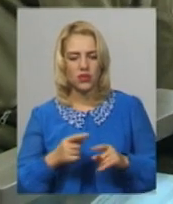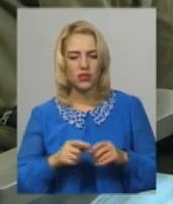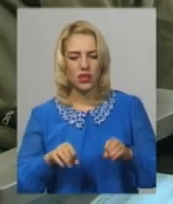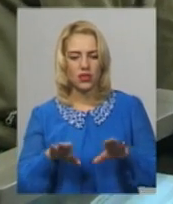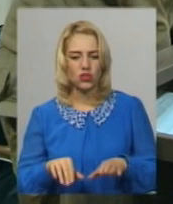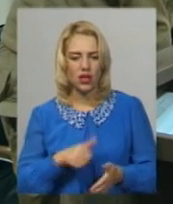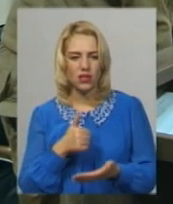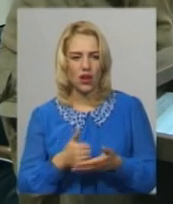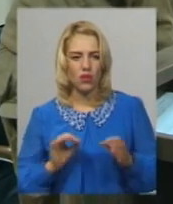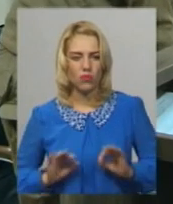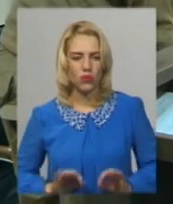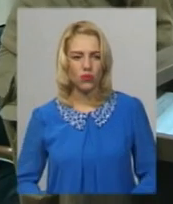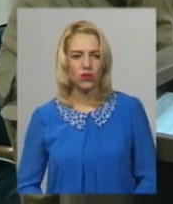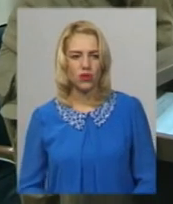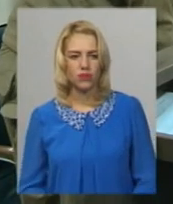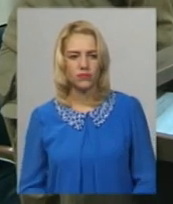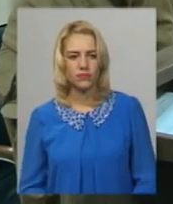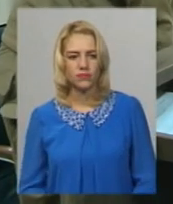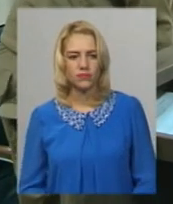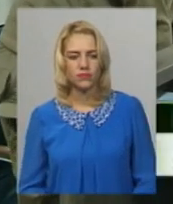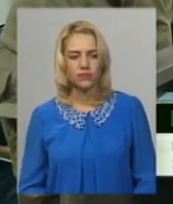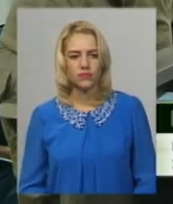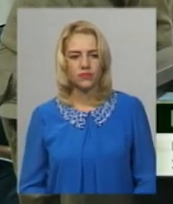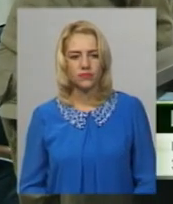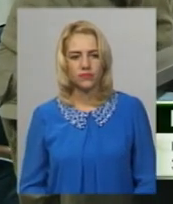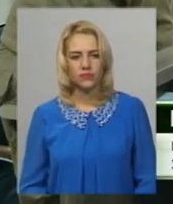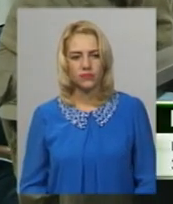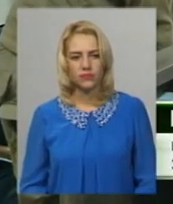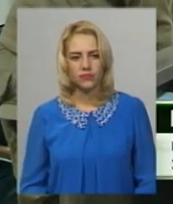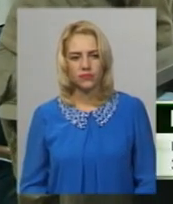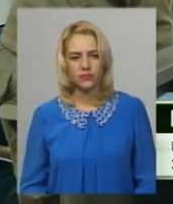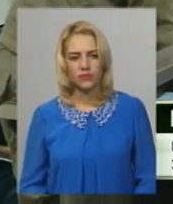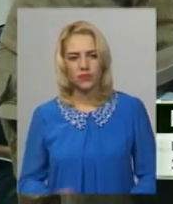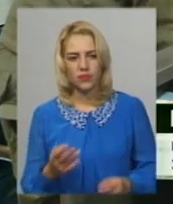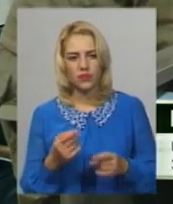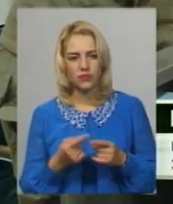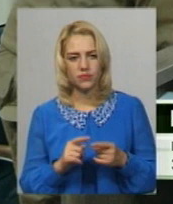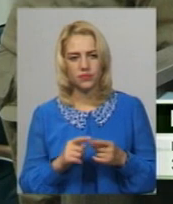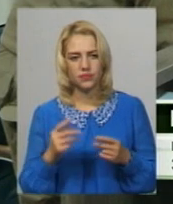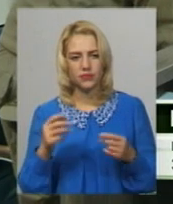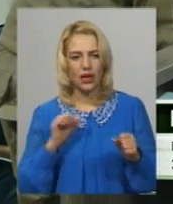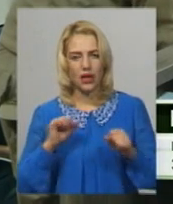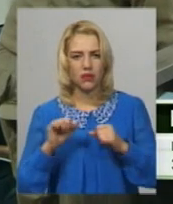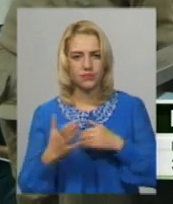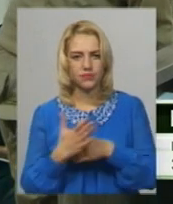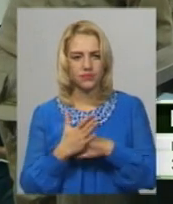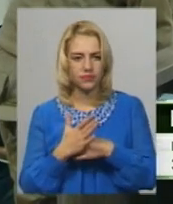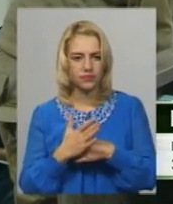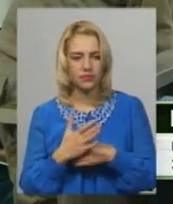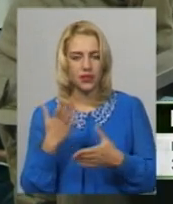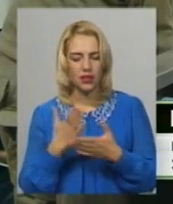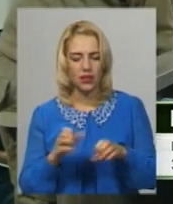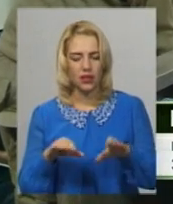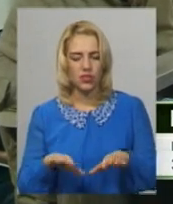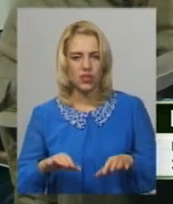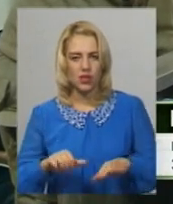генерального прокурора. Слідство здійснюється органами поліції, нами здійснюється процесуальне керівництво. є рішення